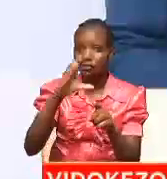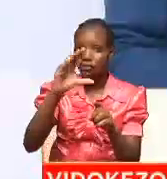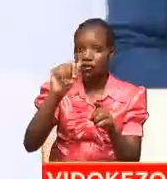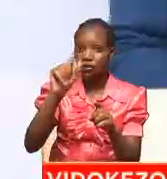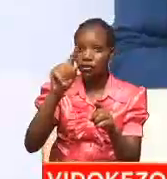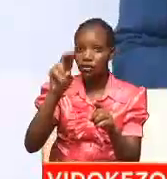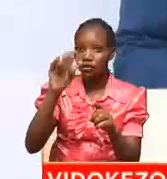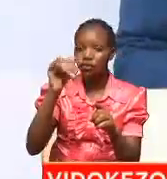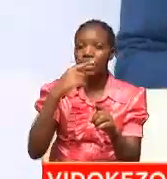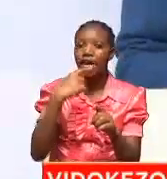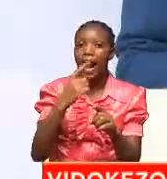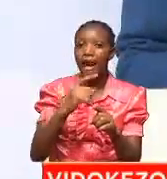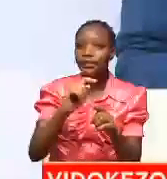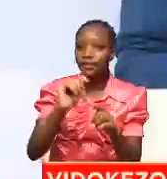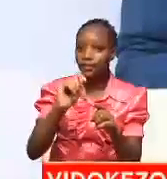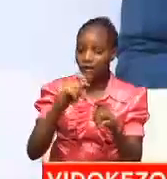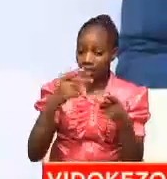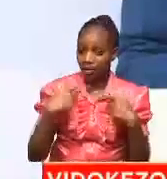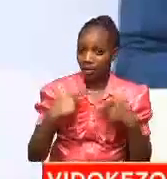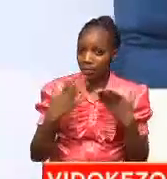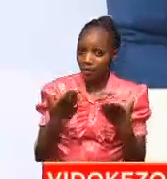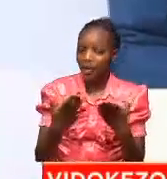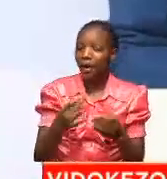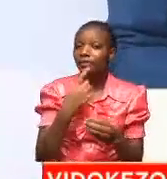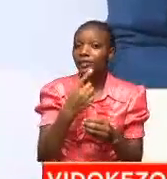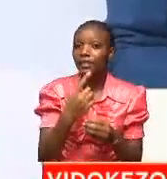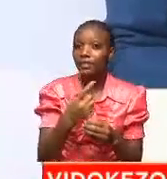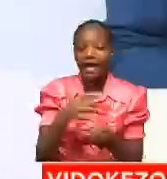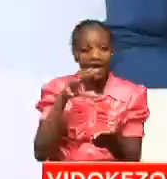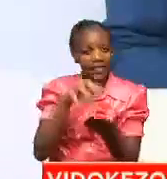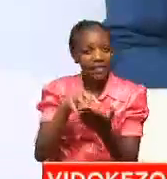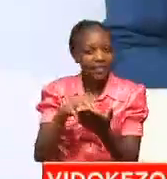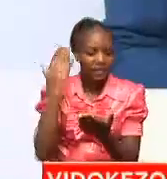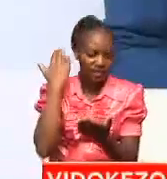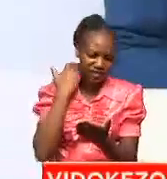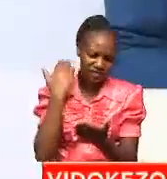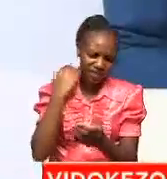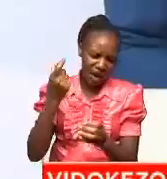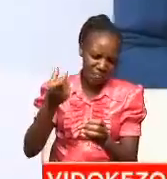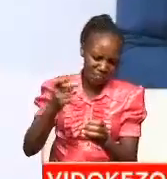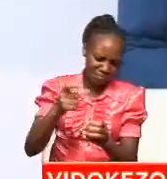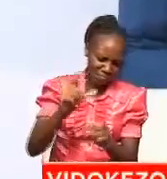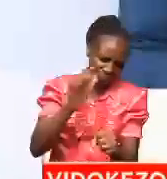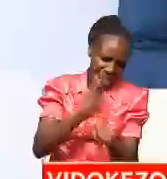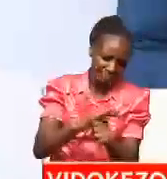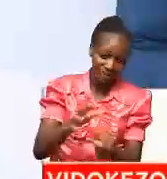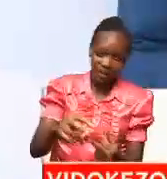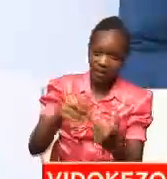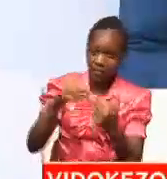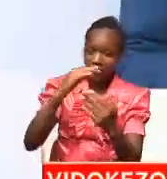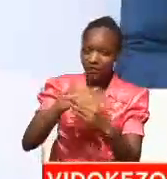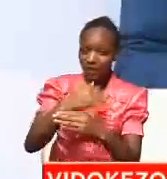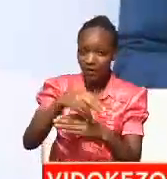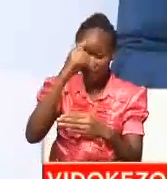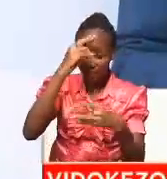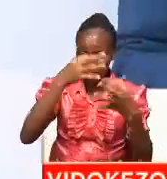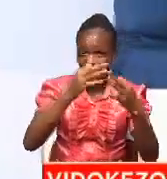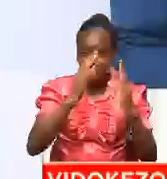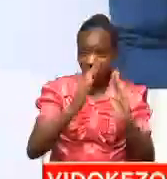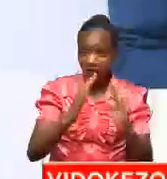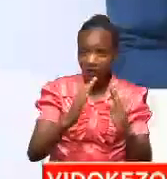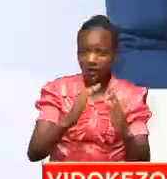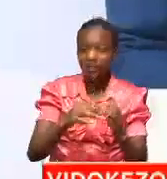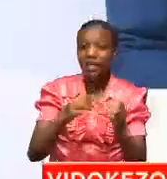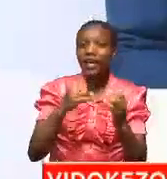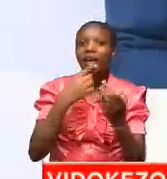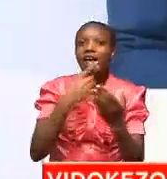Chitwa, wakazi wa mitaa hiyo wanasema kwamba visa vya ugaidi vimeongezeka haswa baada ya maafisa wa polisi